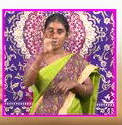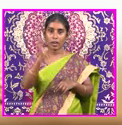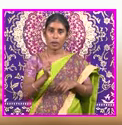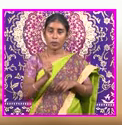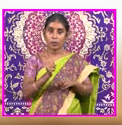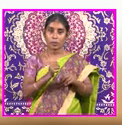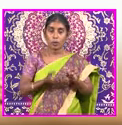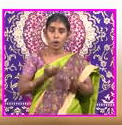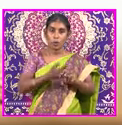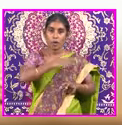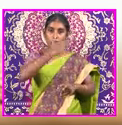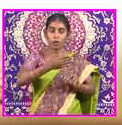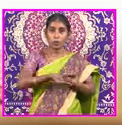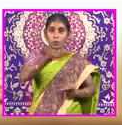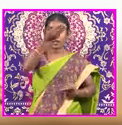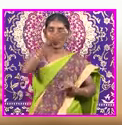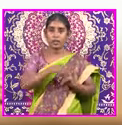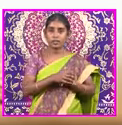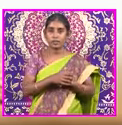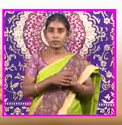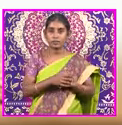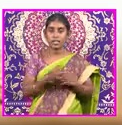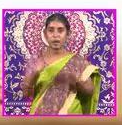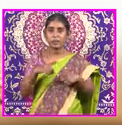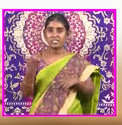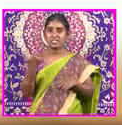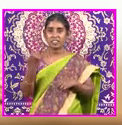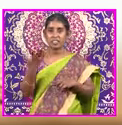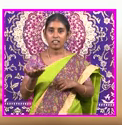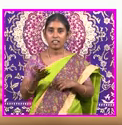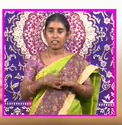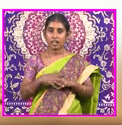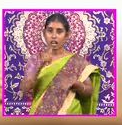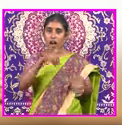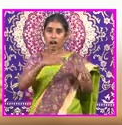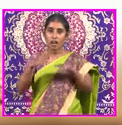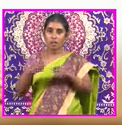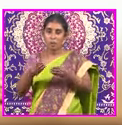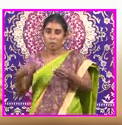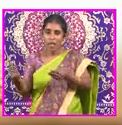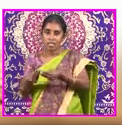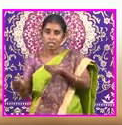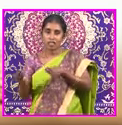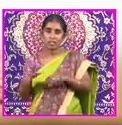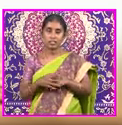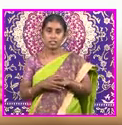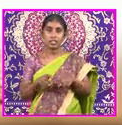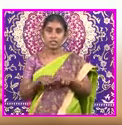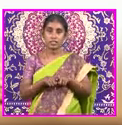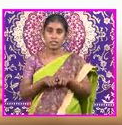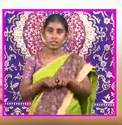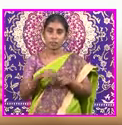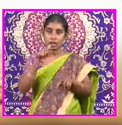எப்பவுமே வெதுவெதுப்பாக வெப்பத்தை ஈர்த்து கொண்டு வெதுவெதுப்பாக இருக்கும். அங்கே ஊட்டியானது மலைப்பகுதி என்பதால் அங்கே வந்து ஈரம் குறைவாக இருக்கும். ஸோ இந்த வித்தியாசம்தான்